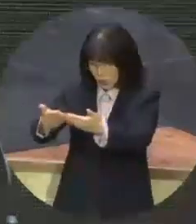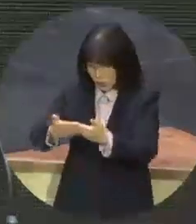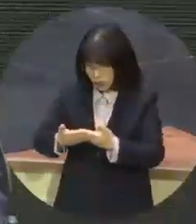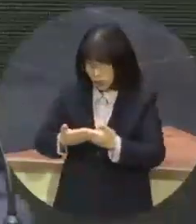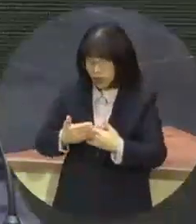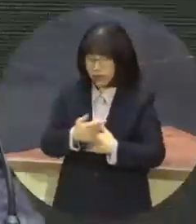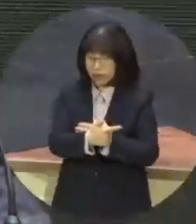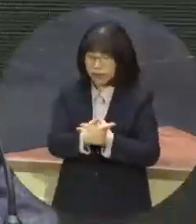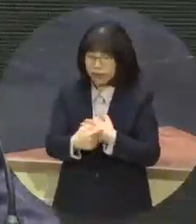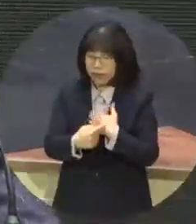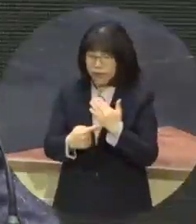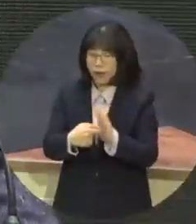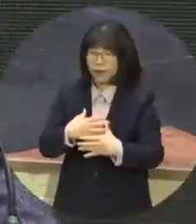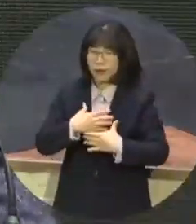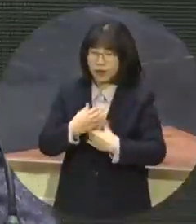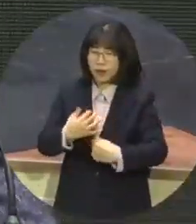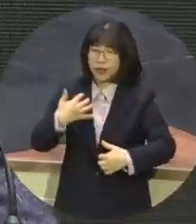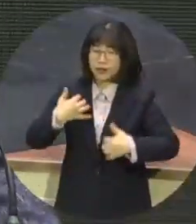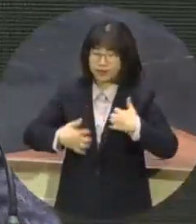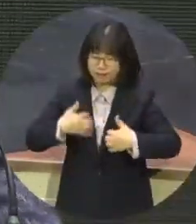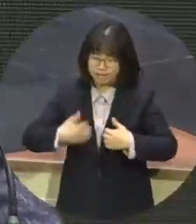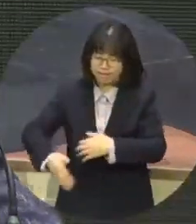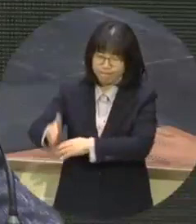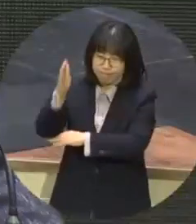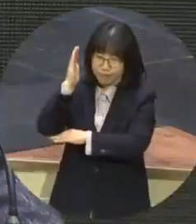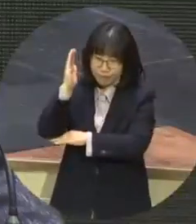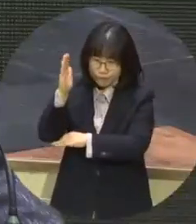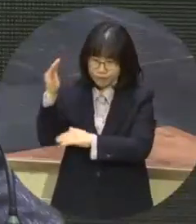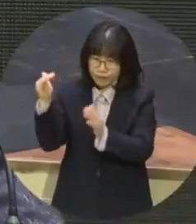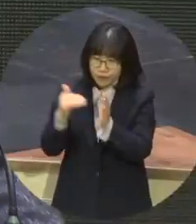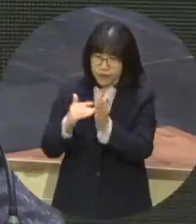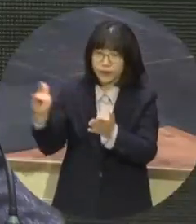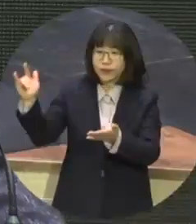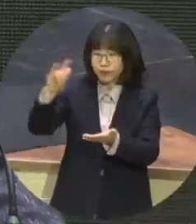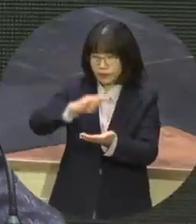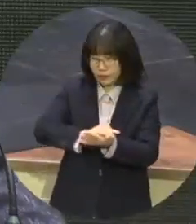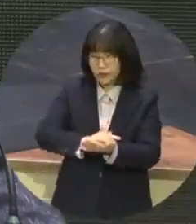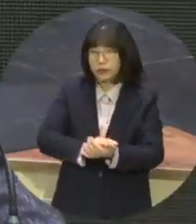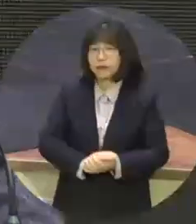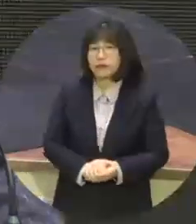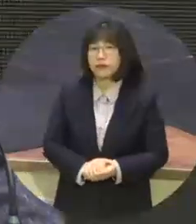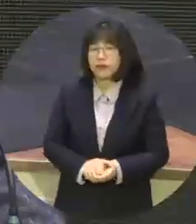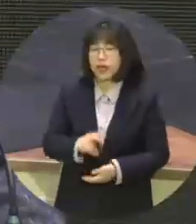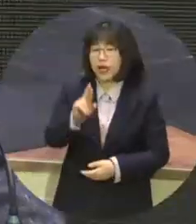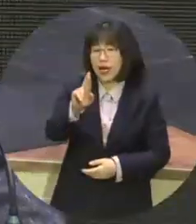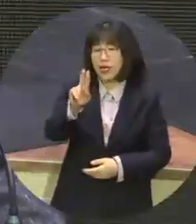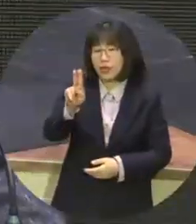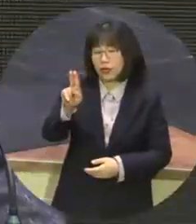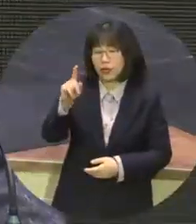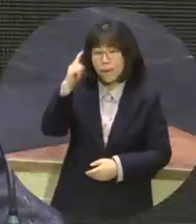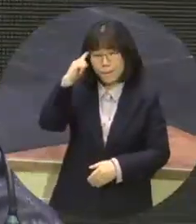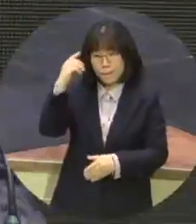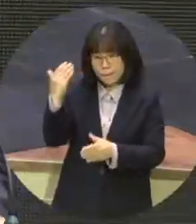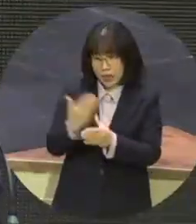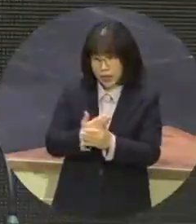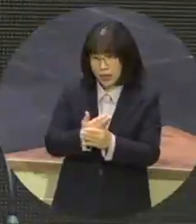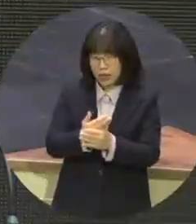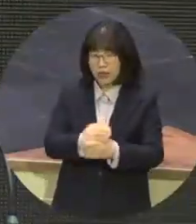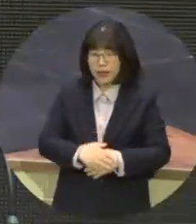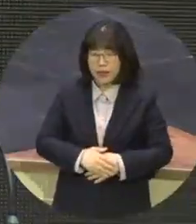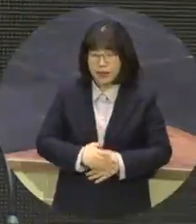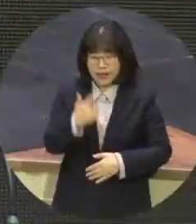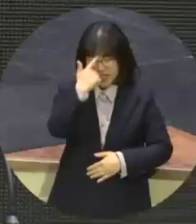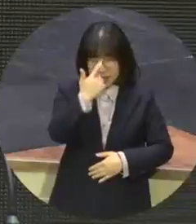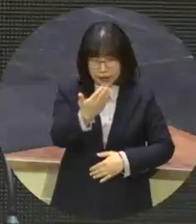정말 편안하게 기쁨으로 사역을 잘 감당하고 왔습니다. 안류 박사원을 통해서 옛 신학과